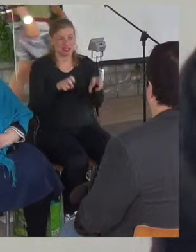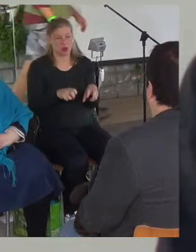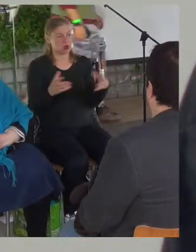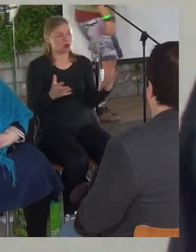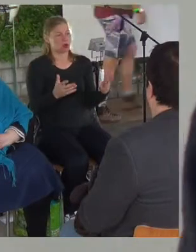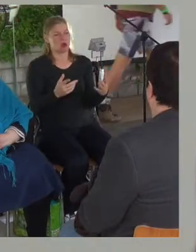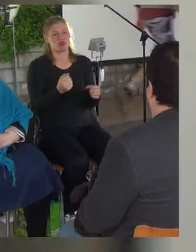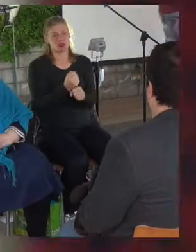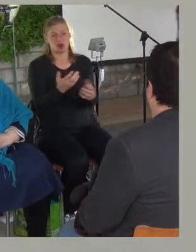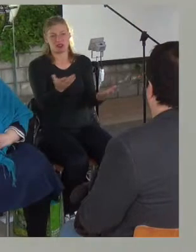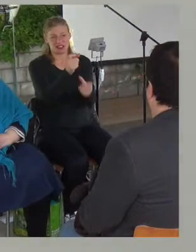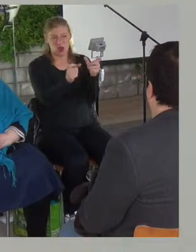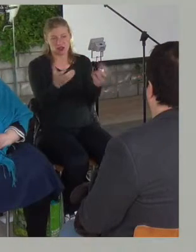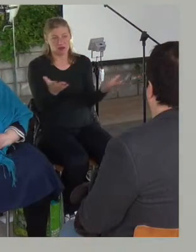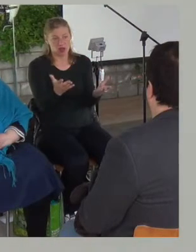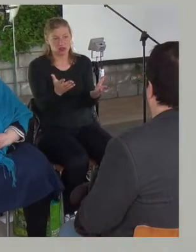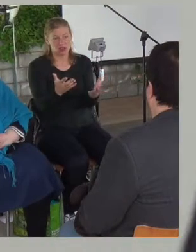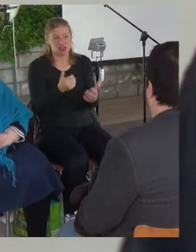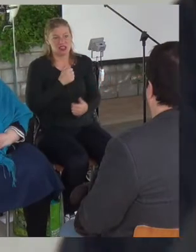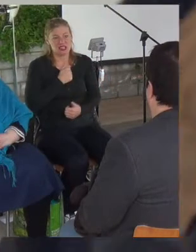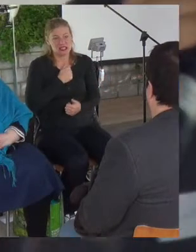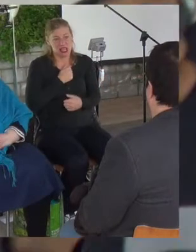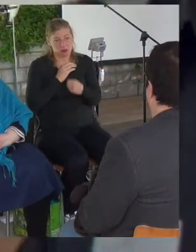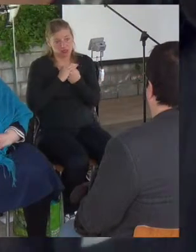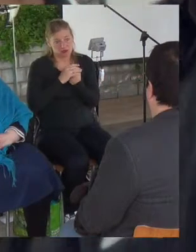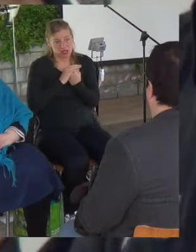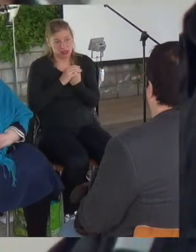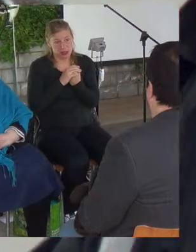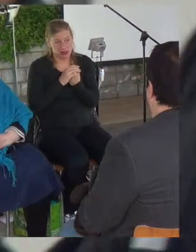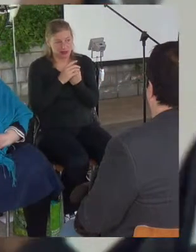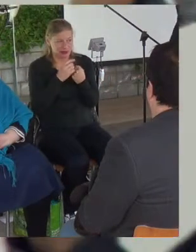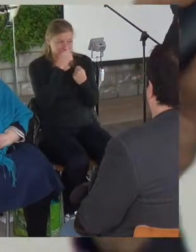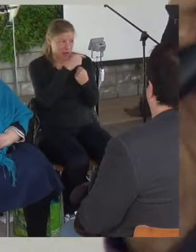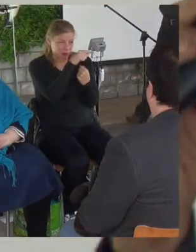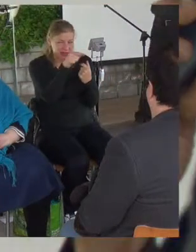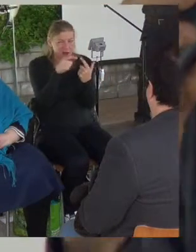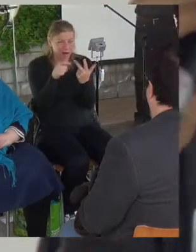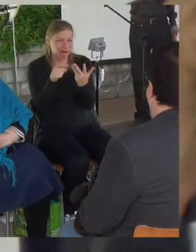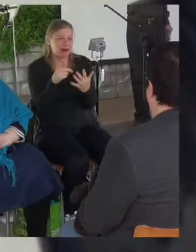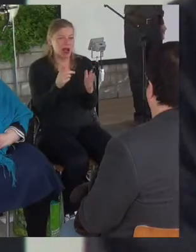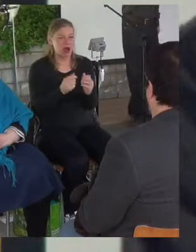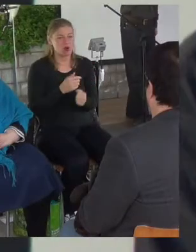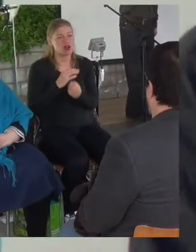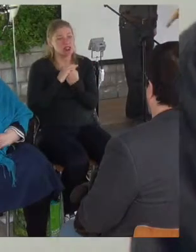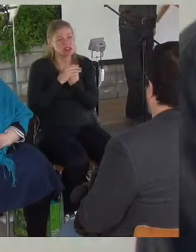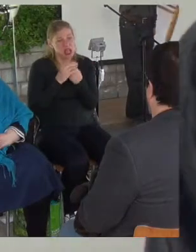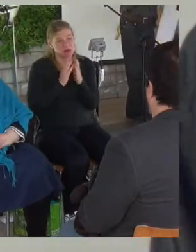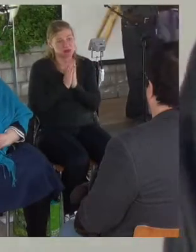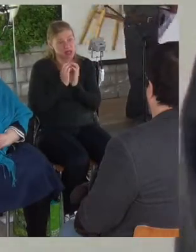Selbstmitleid. Und ich denke, hier drin sind auch ein paar. Denen geht es ähnlich. Macht den